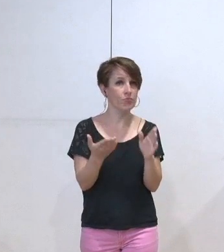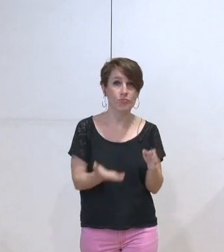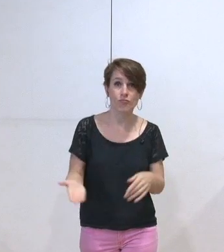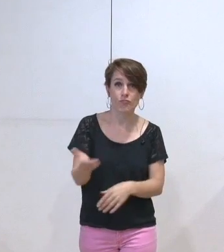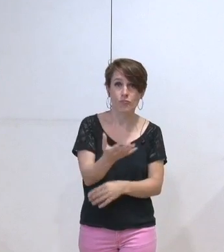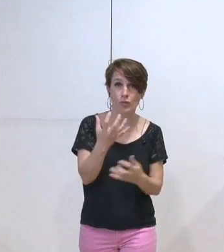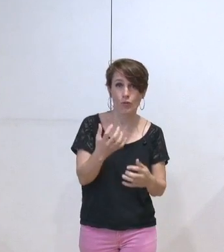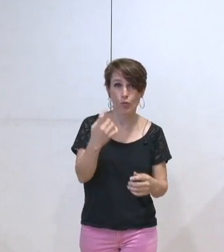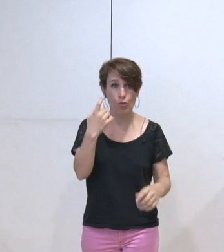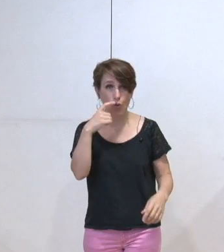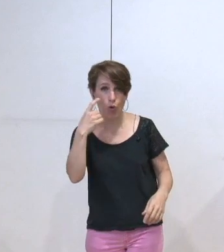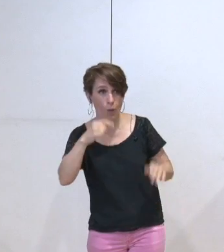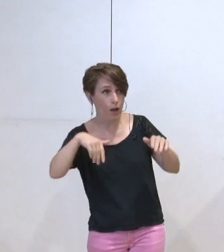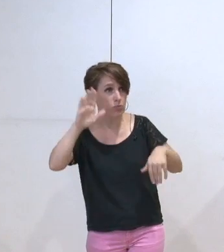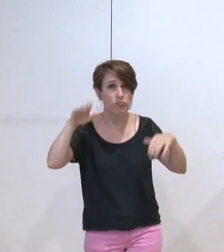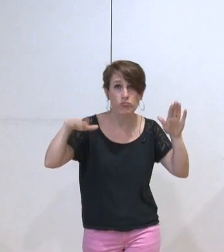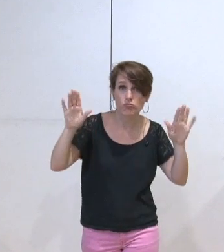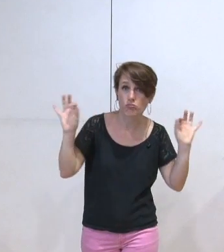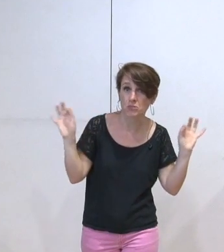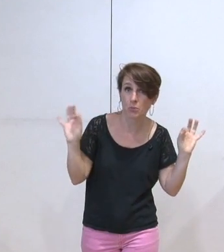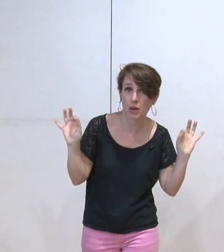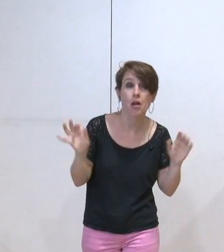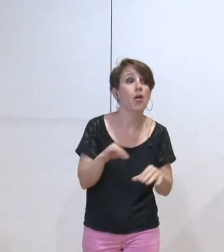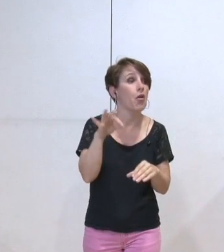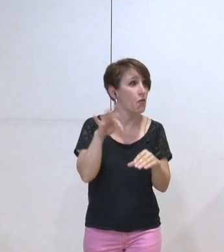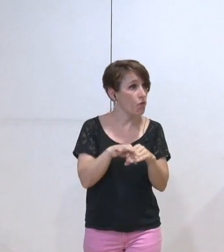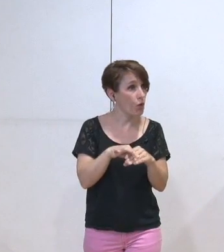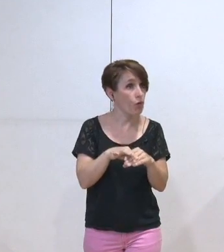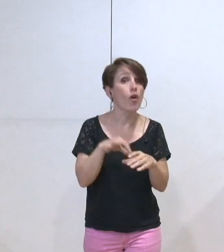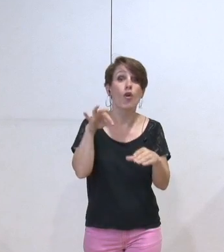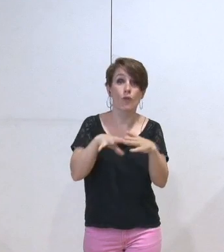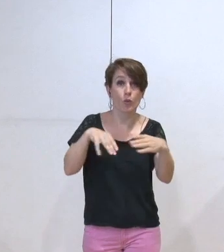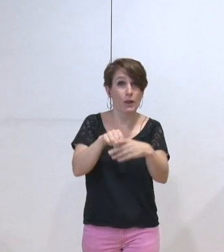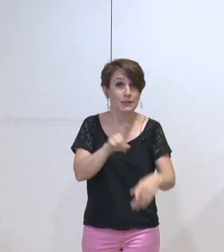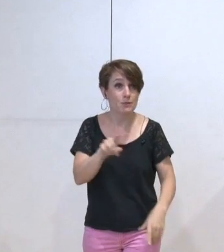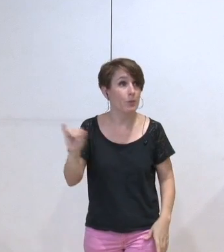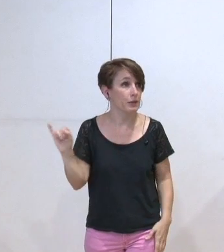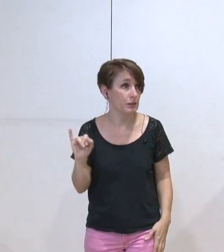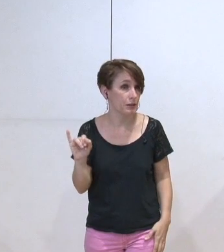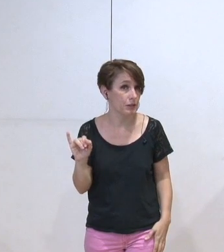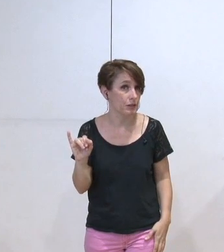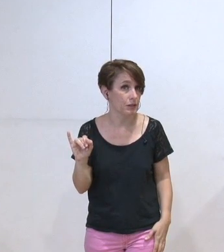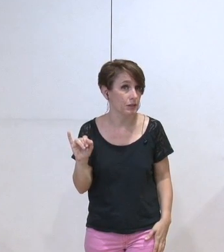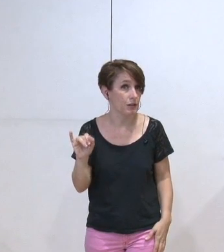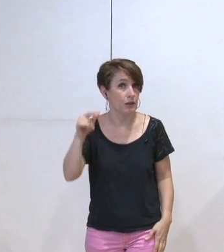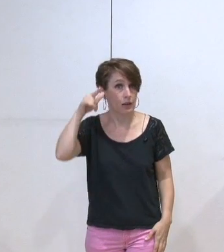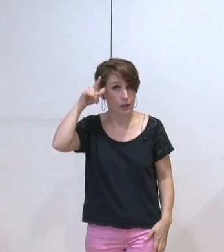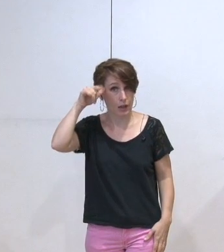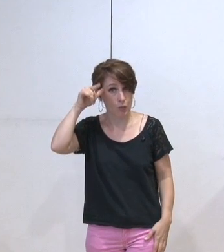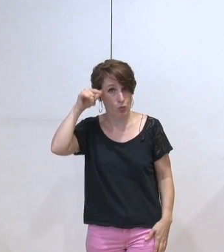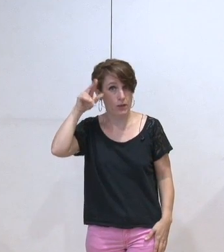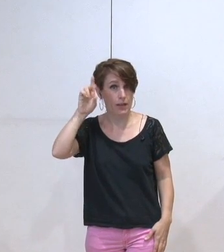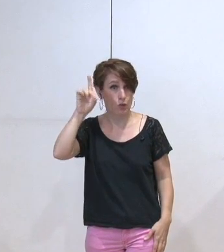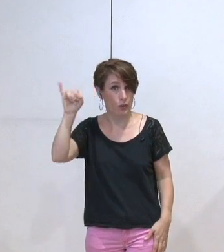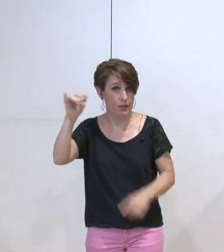des remarques il n'y en a pas donc je le mets au voix qui ne prend pas part au vote les républicain udi